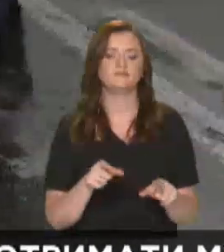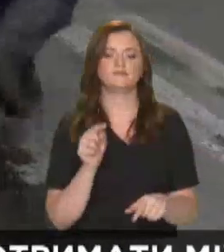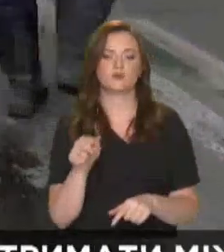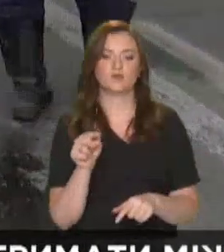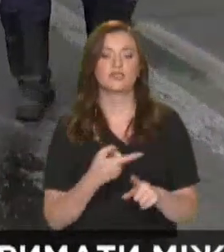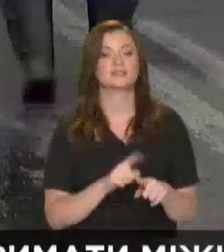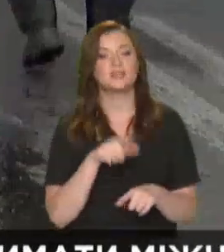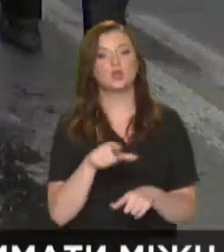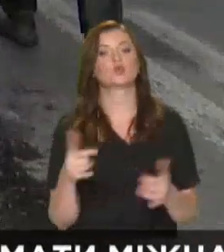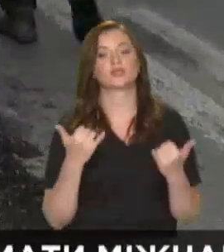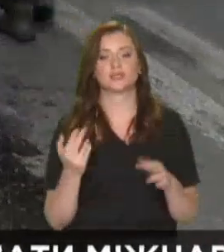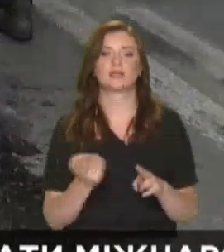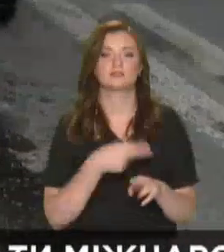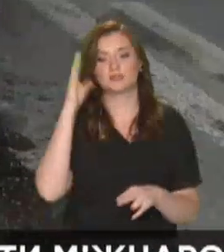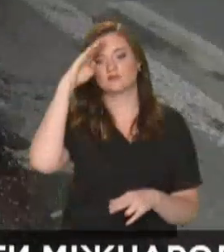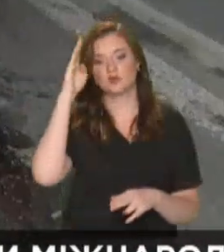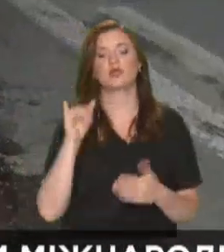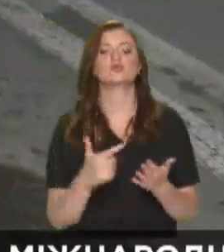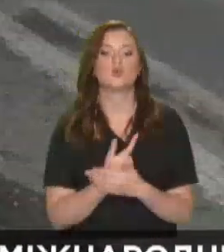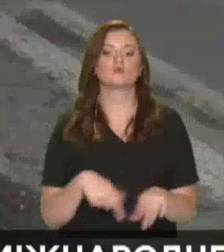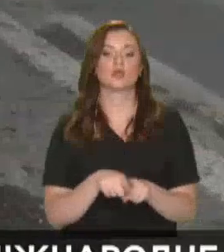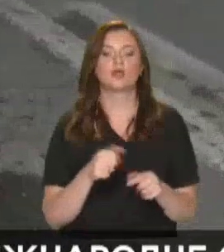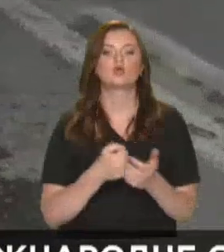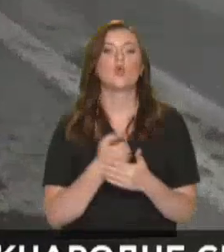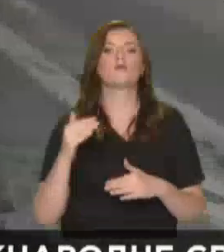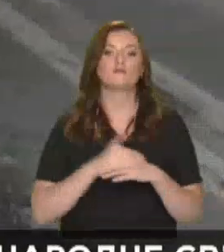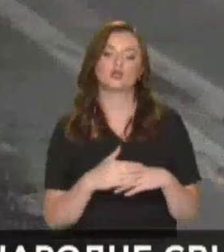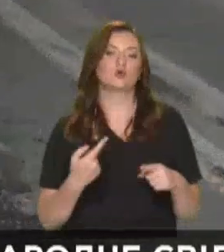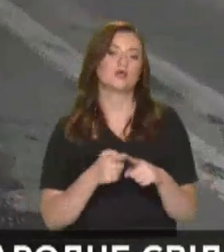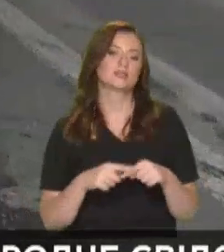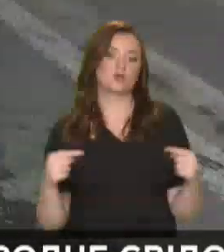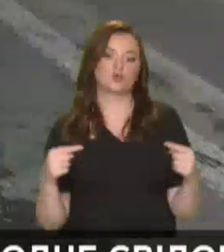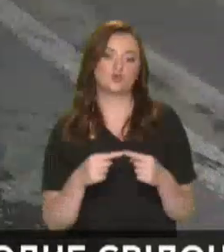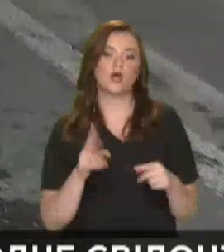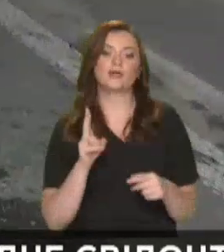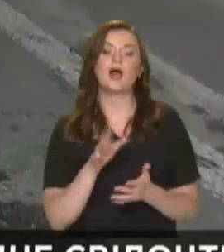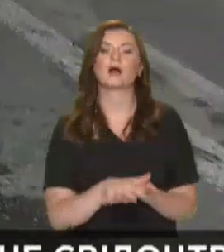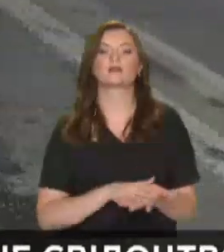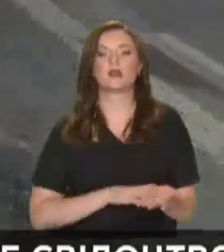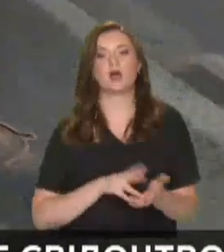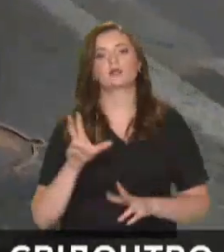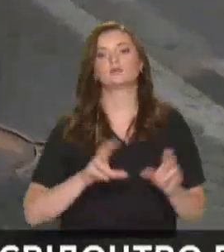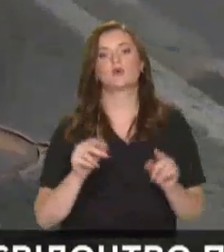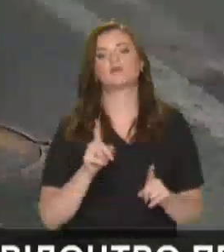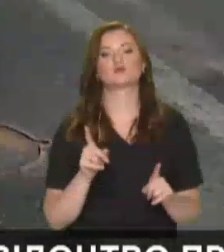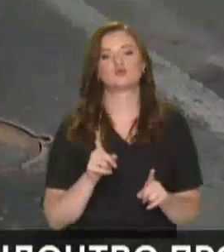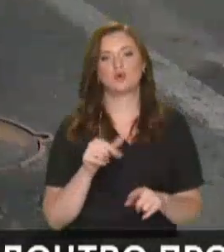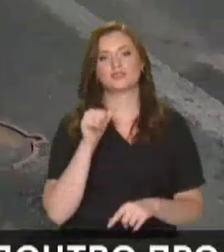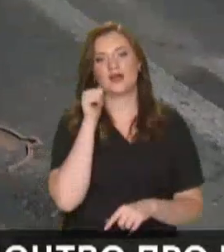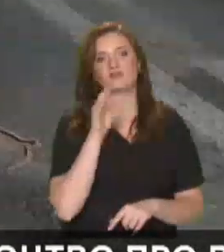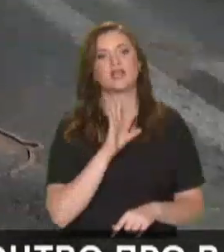ці люди зараз без води. Ну, і знову таки кажу, до вечора це точно. Як там далі, сподіваюся, що все ж таки завтра